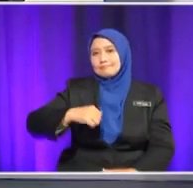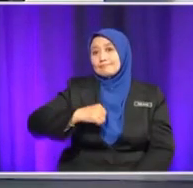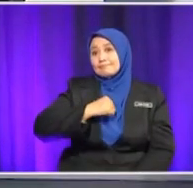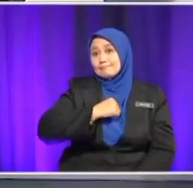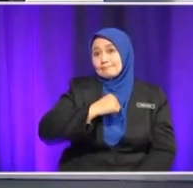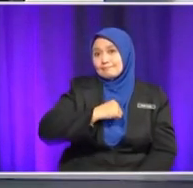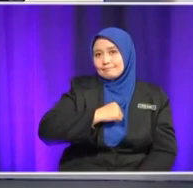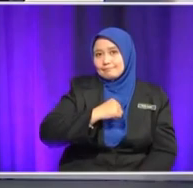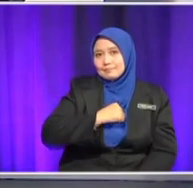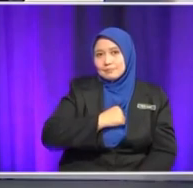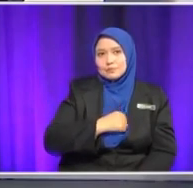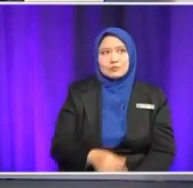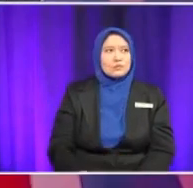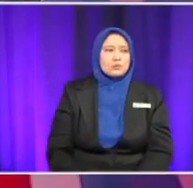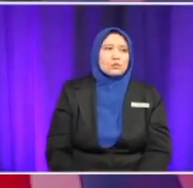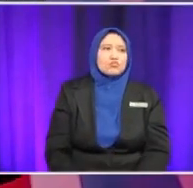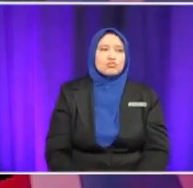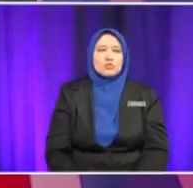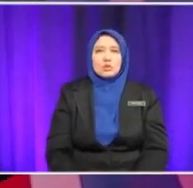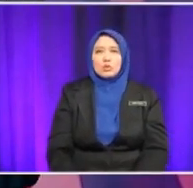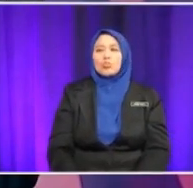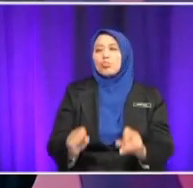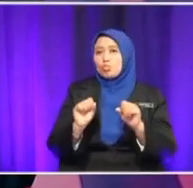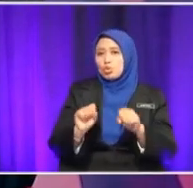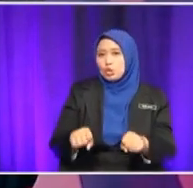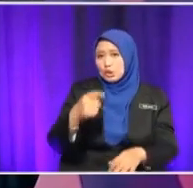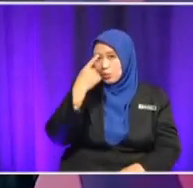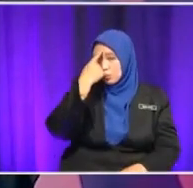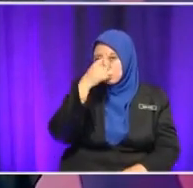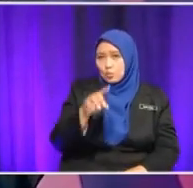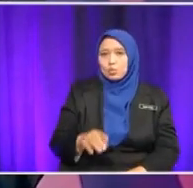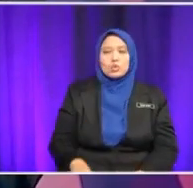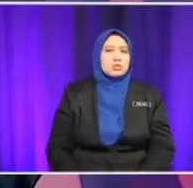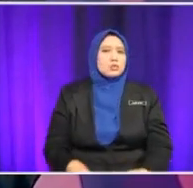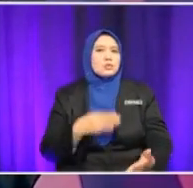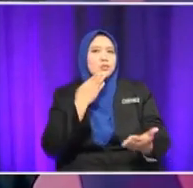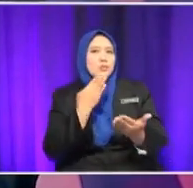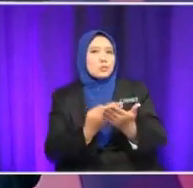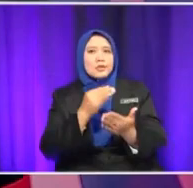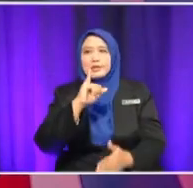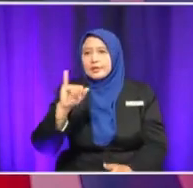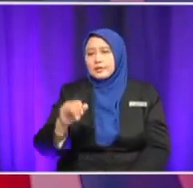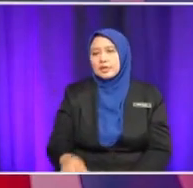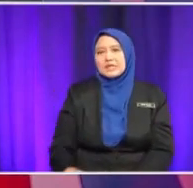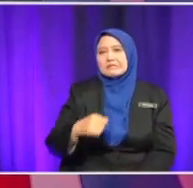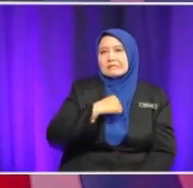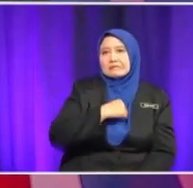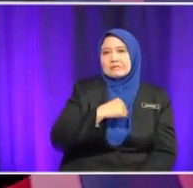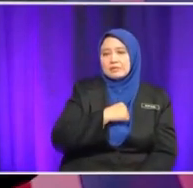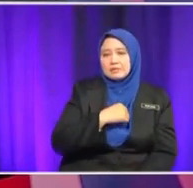situ dia ada kekuatan untuk memperbaiki diri Ah ini interface inilah selalu